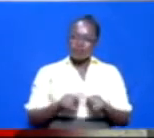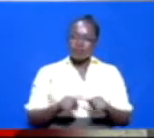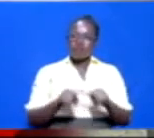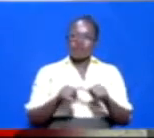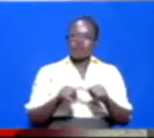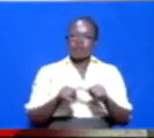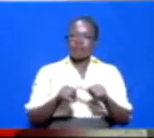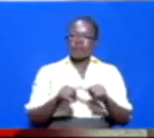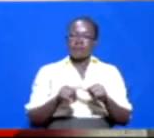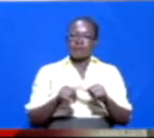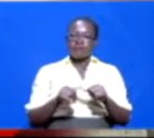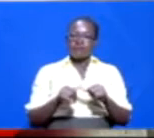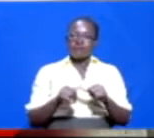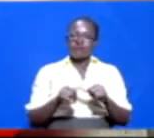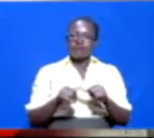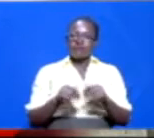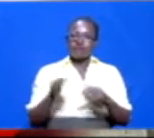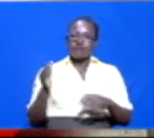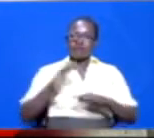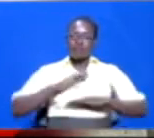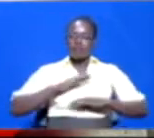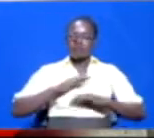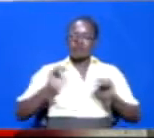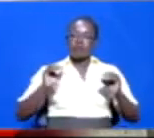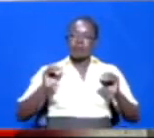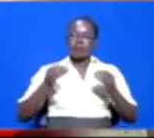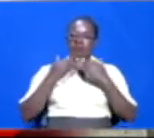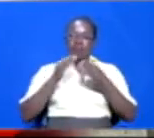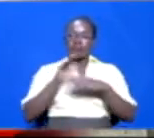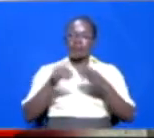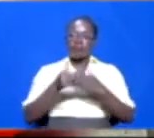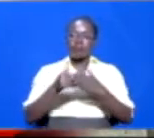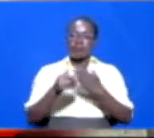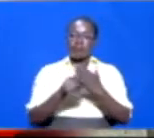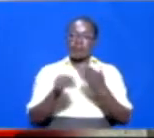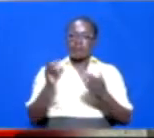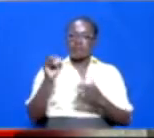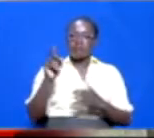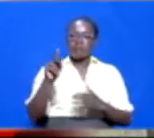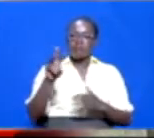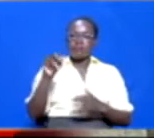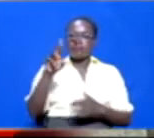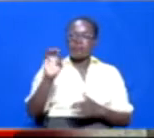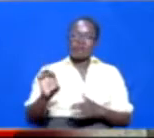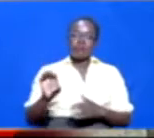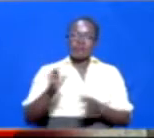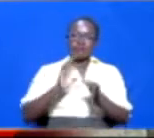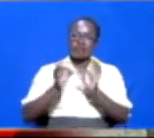Lakini kwa sasa mie sina la ziada. Shukrani sana kwa wote waliotazama. Mie naitwa Nancy Okware, na mfasiri kwa upande wa